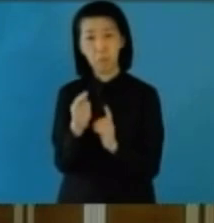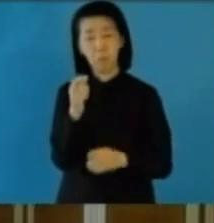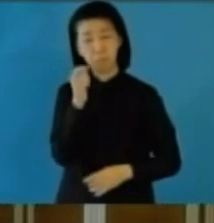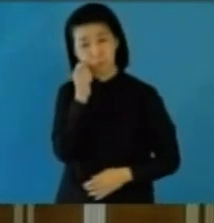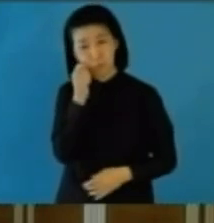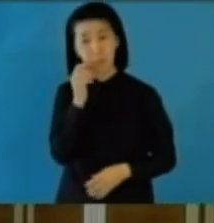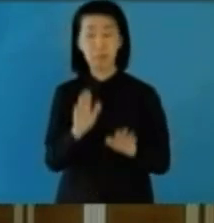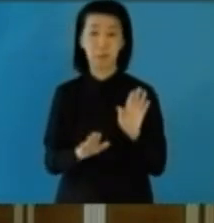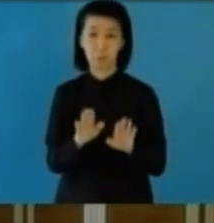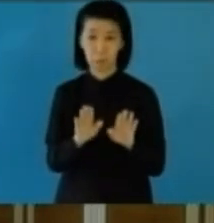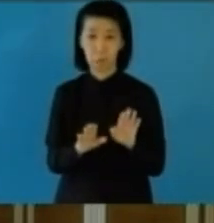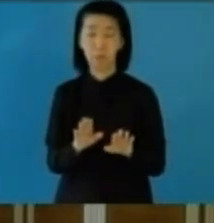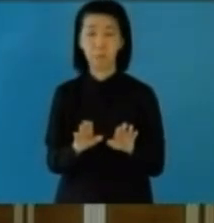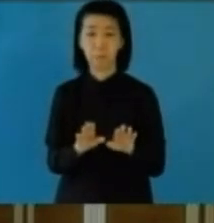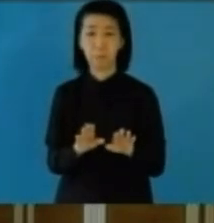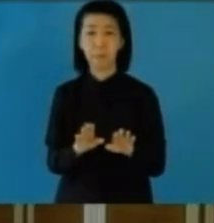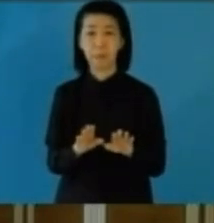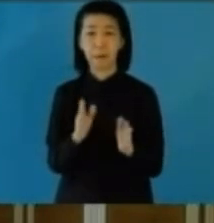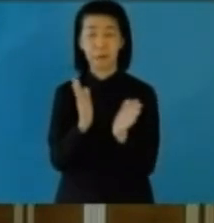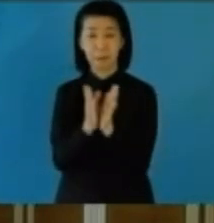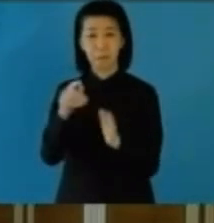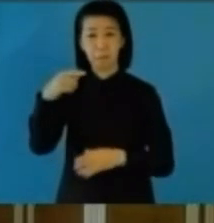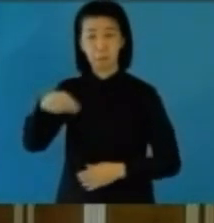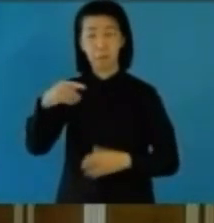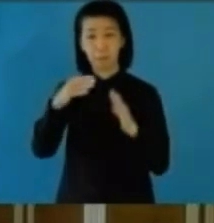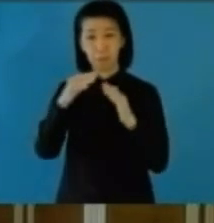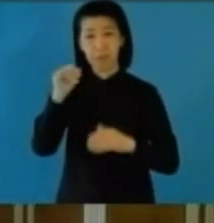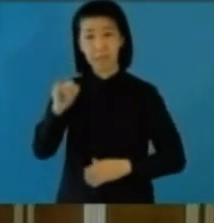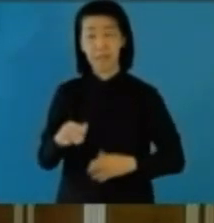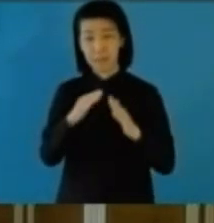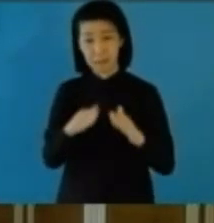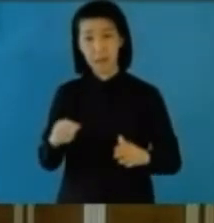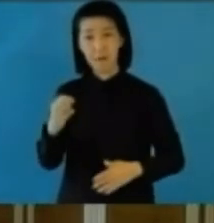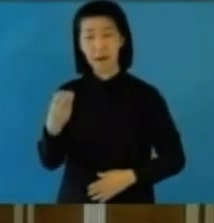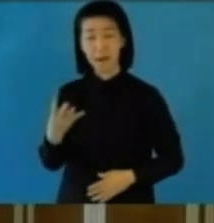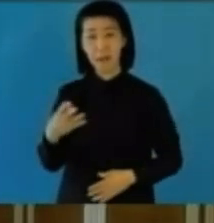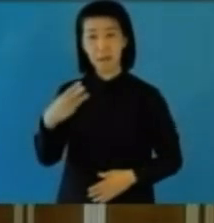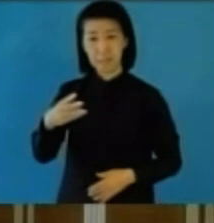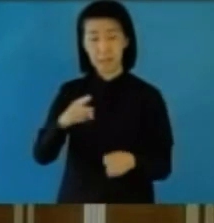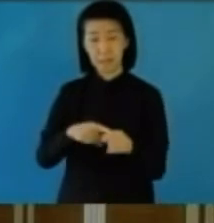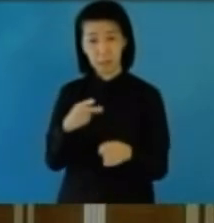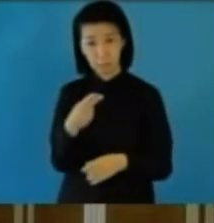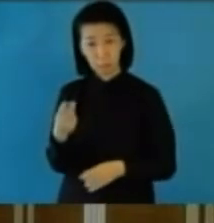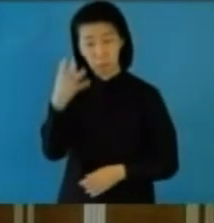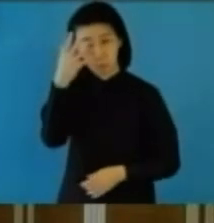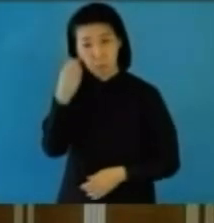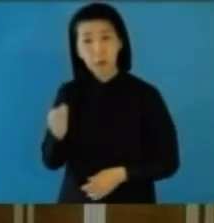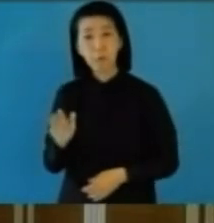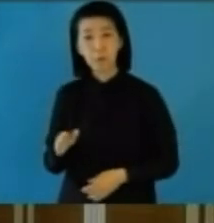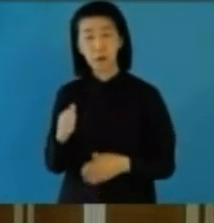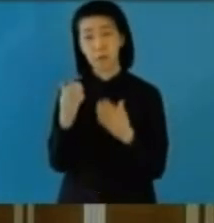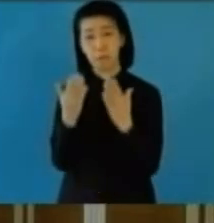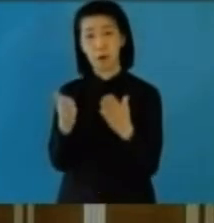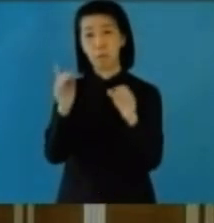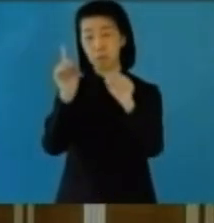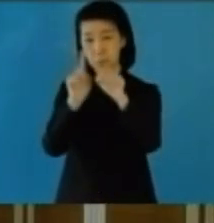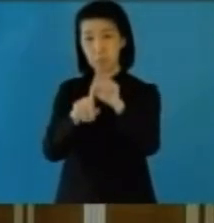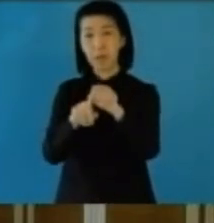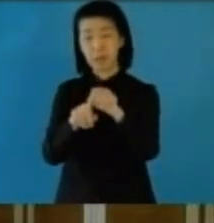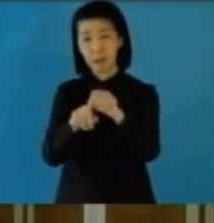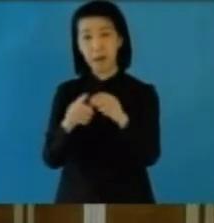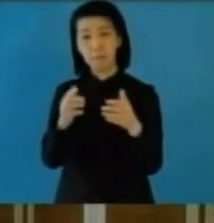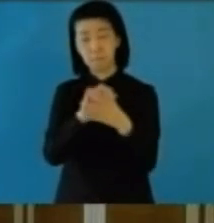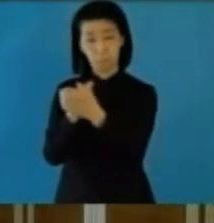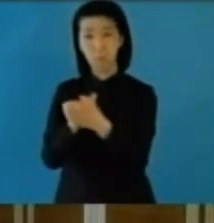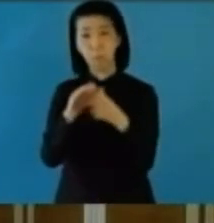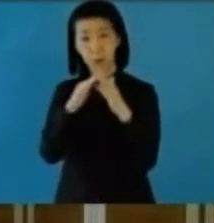くなっていることから、県教委では令和3年度の魅力ある県立学校づくりに向けた懇話会の取りまとめ